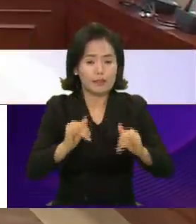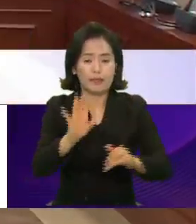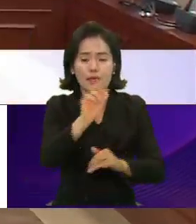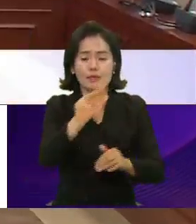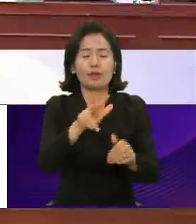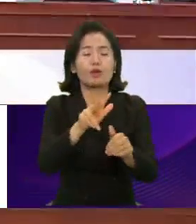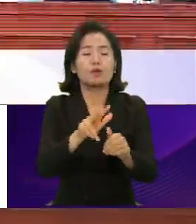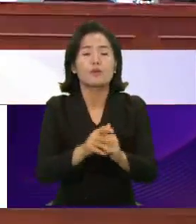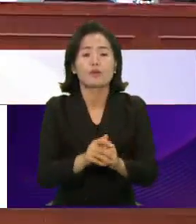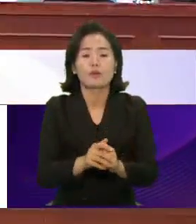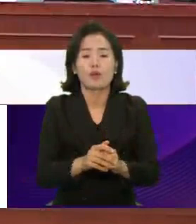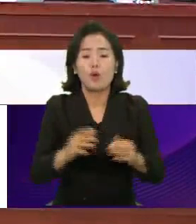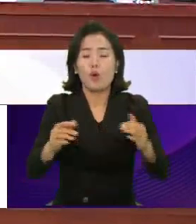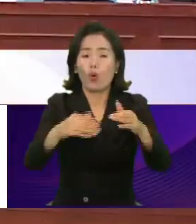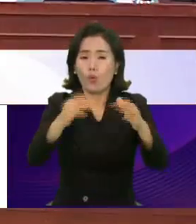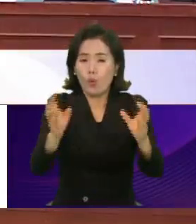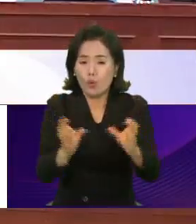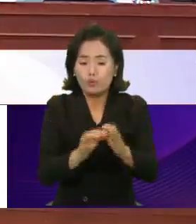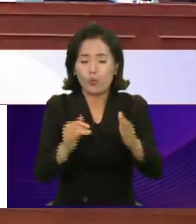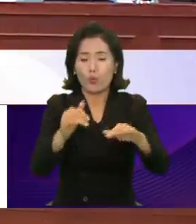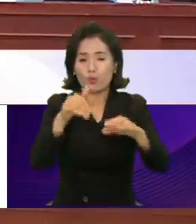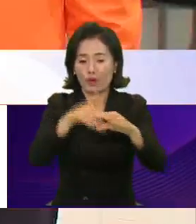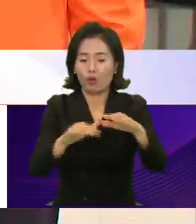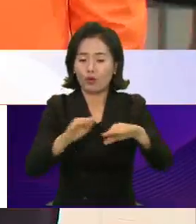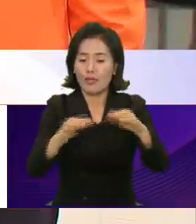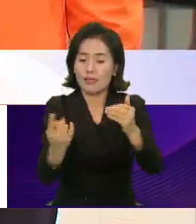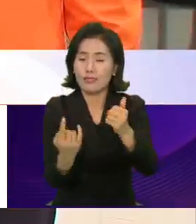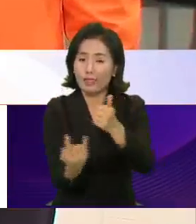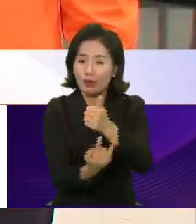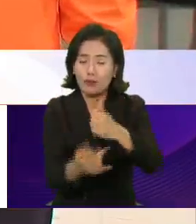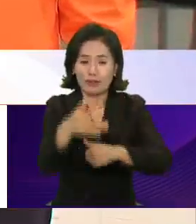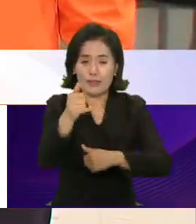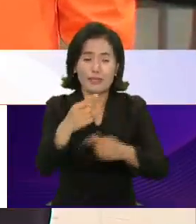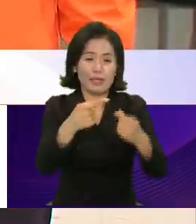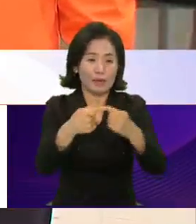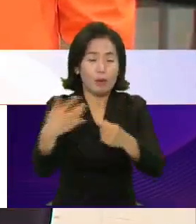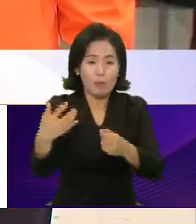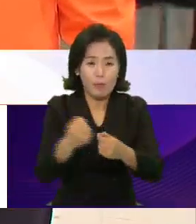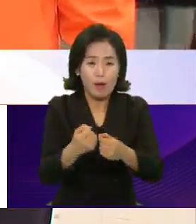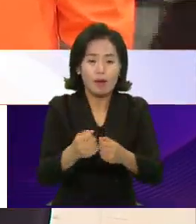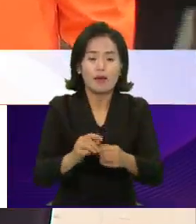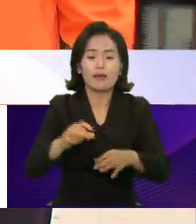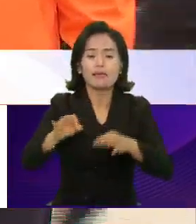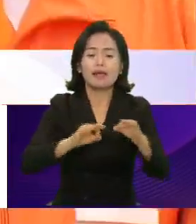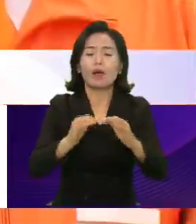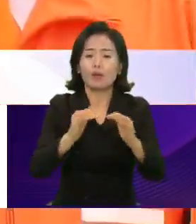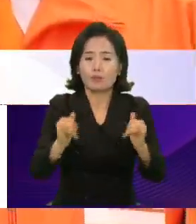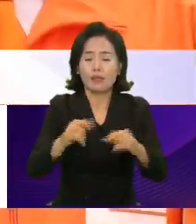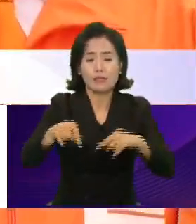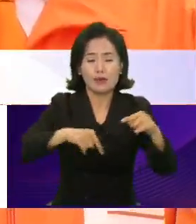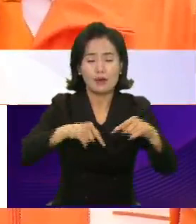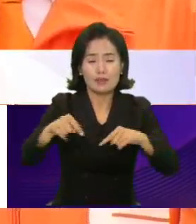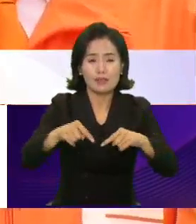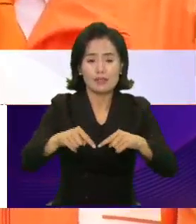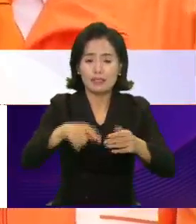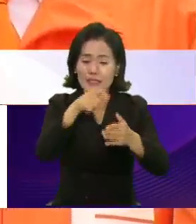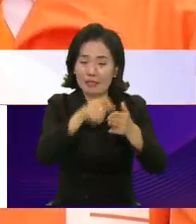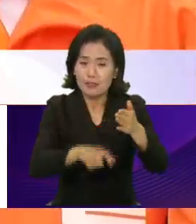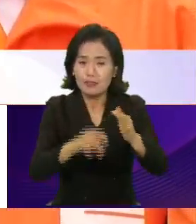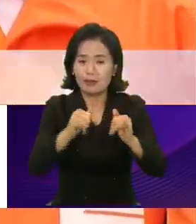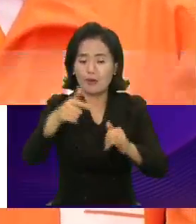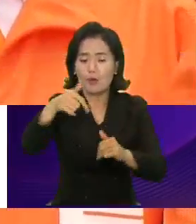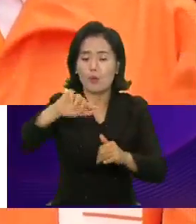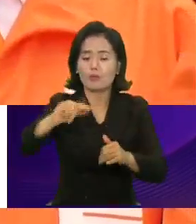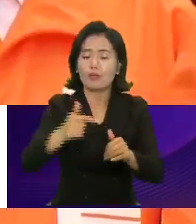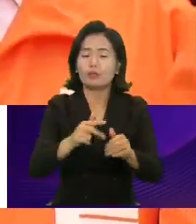양소영 공동선거대책위원장이 1번을 받았고, 개혁신당은 광주 출신 자영업자이자 정치 칼럼니스트인